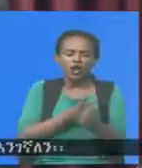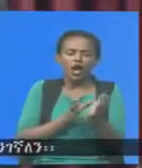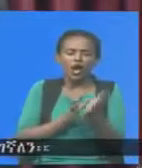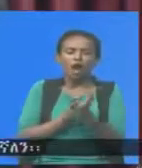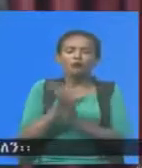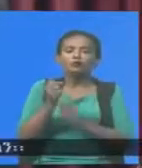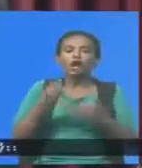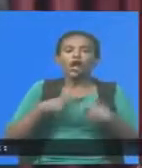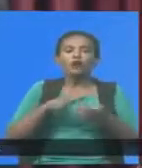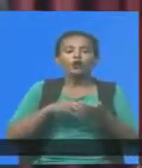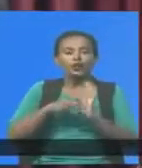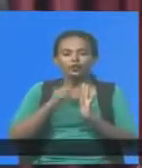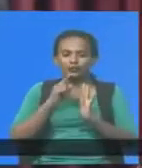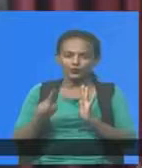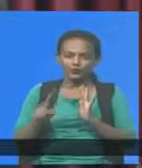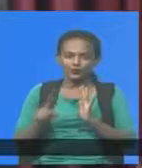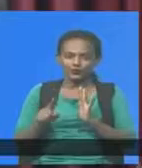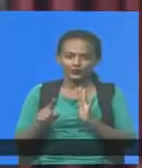አለው ማለት ነው።